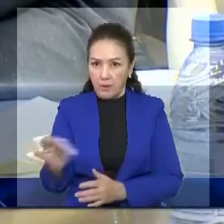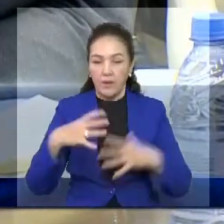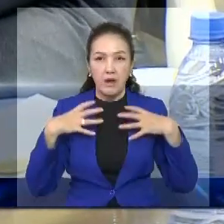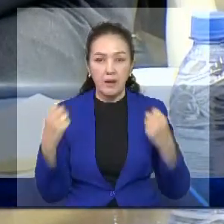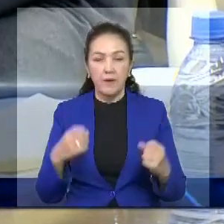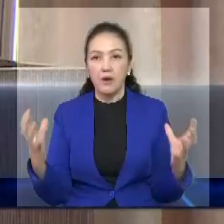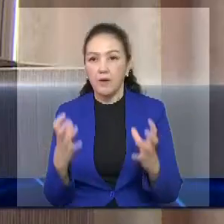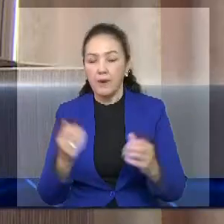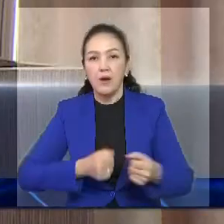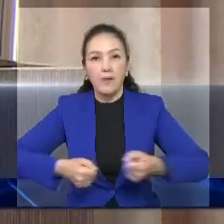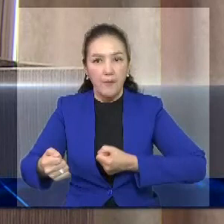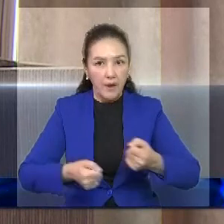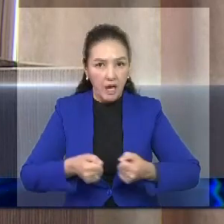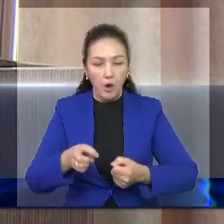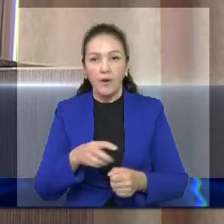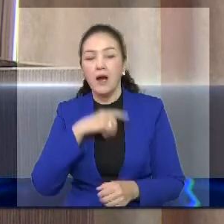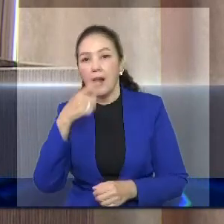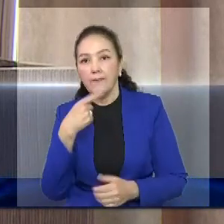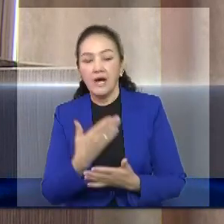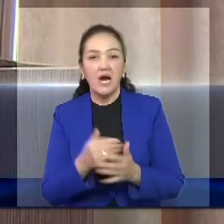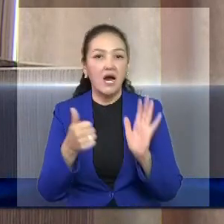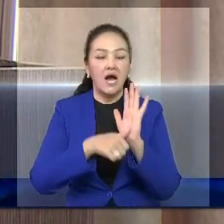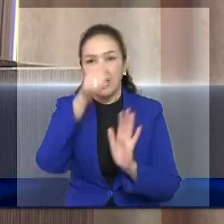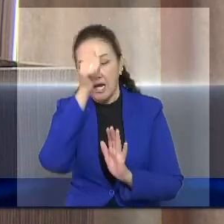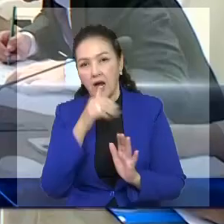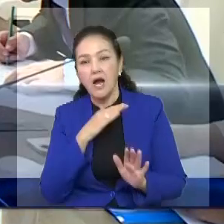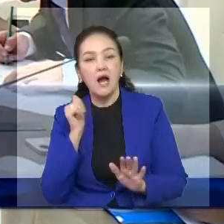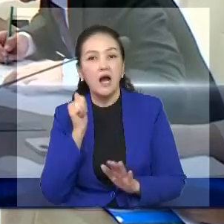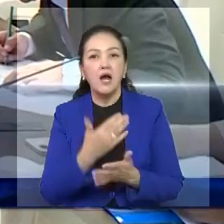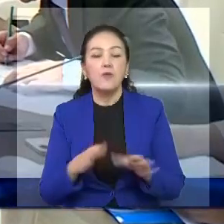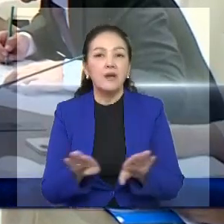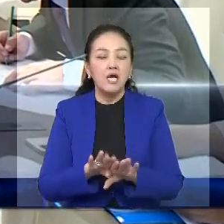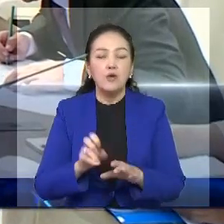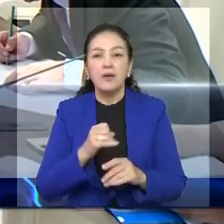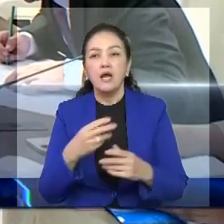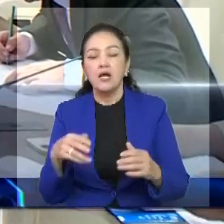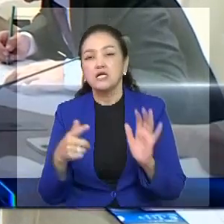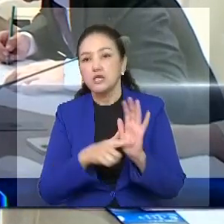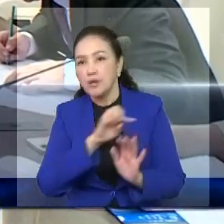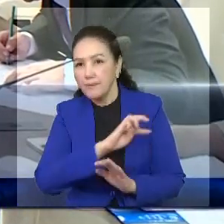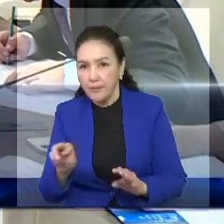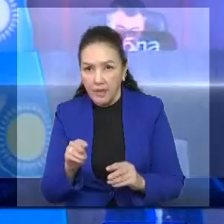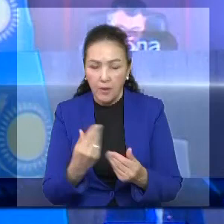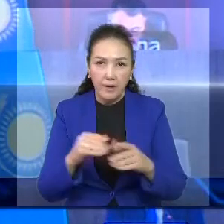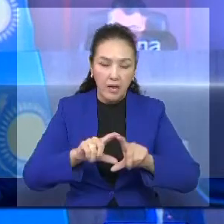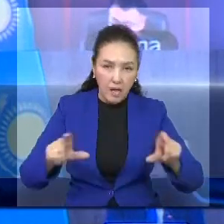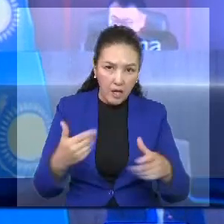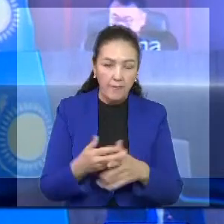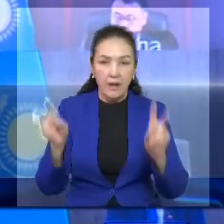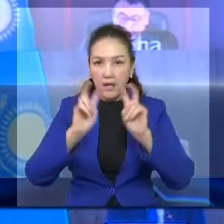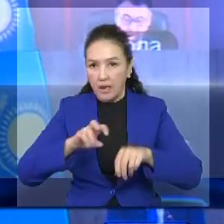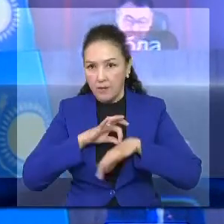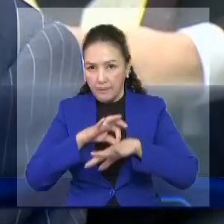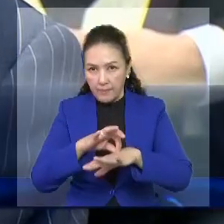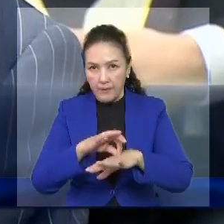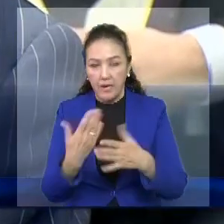сақтау басқармасының басшысы Рүстем Исаевтың айтуынша, 6 айда облыс тұрғындарына амбулаториялық деңгейде 7 миллионнан астам клиникалық диагностикалық қызмет